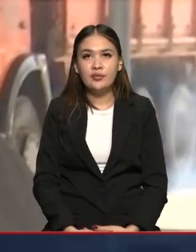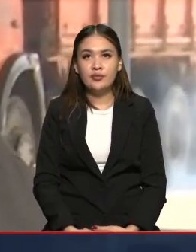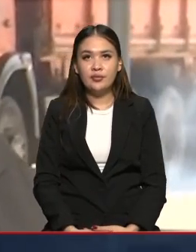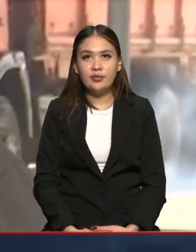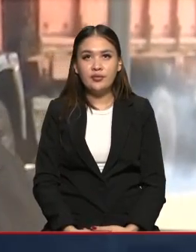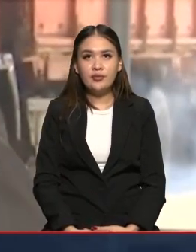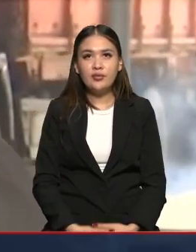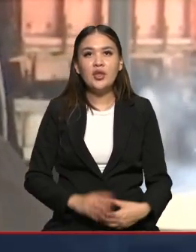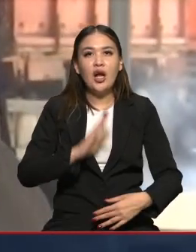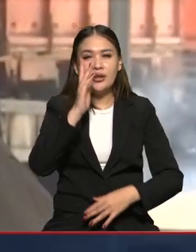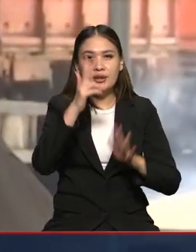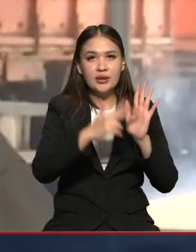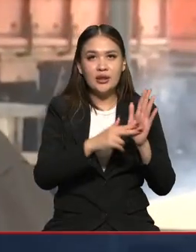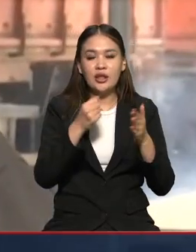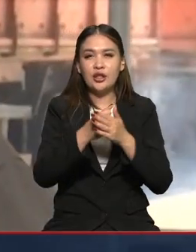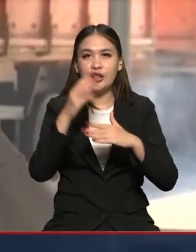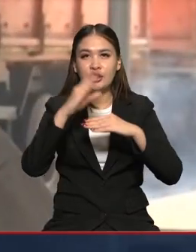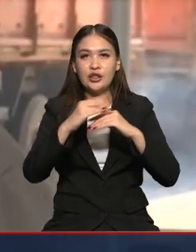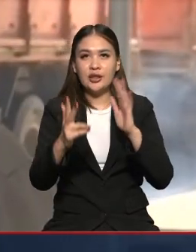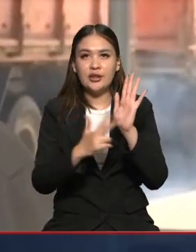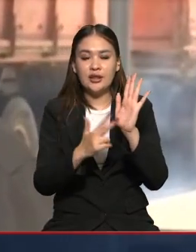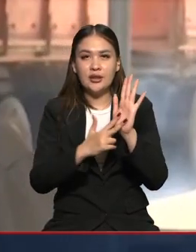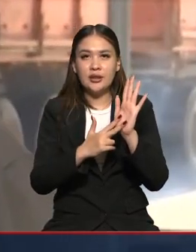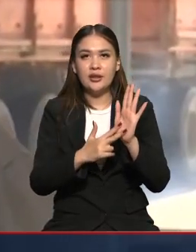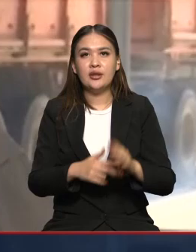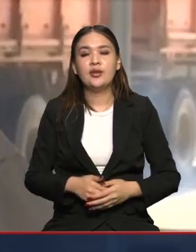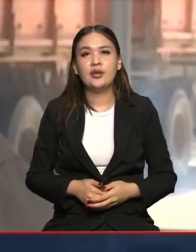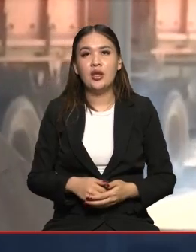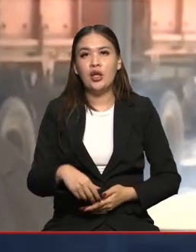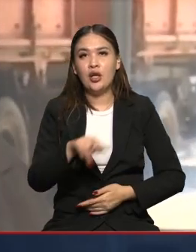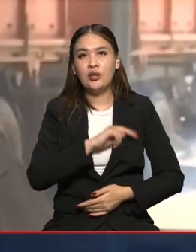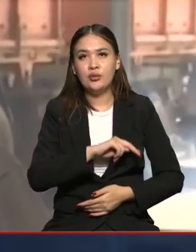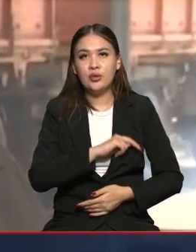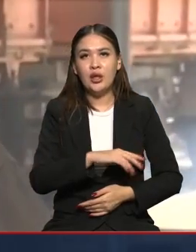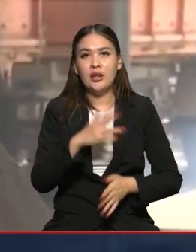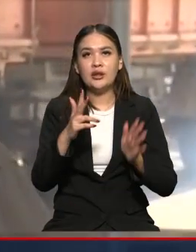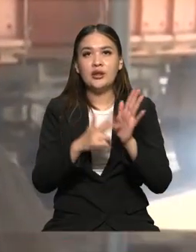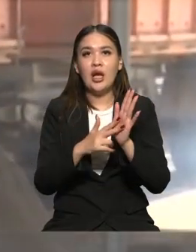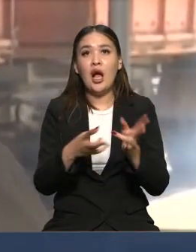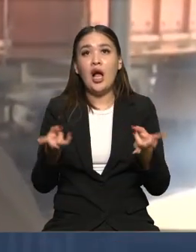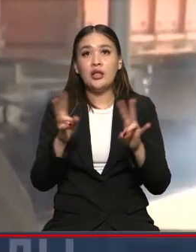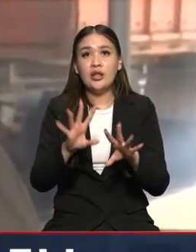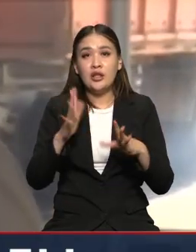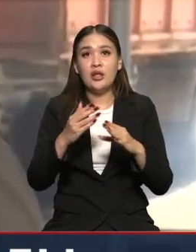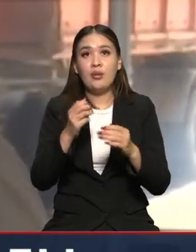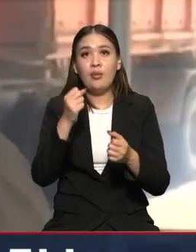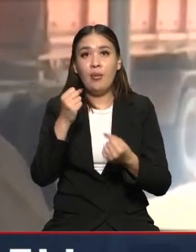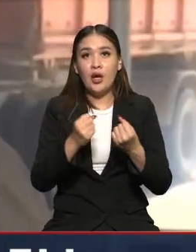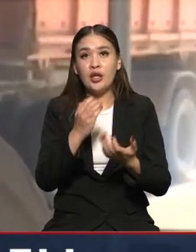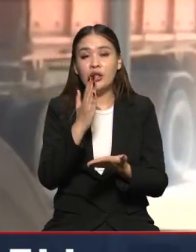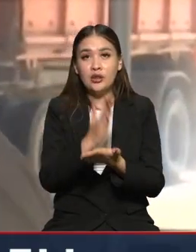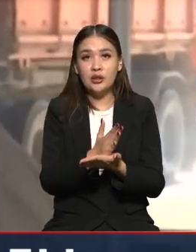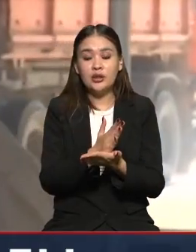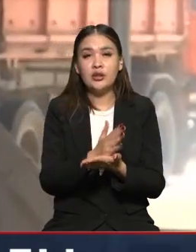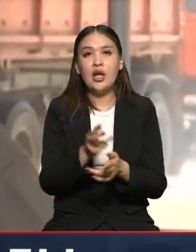Кешкі 8-ге дейін қақпамыз ашықтырып, кешкі 8-ден халық қойған машиналар болса, олардың бәрін сол